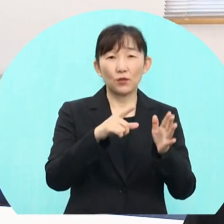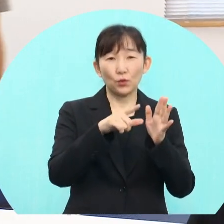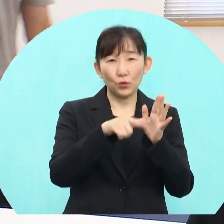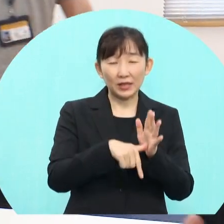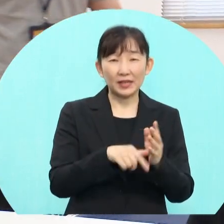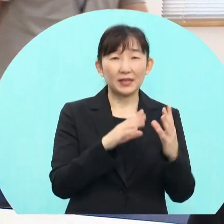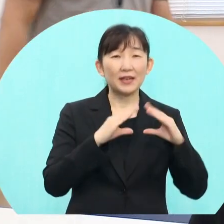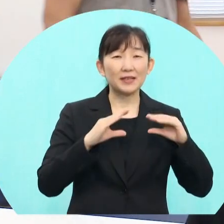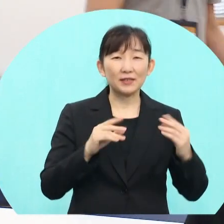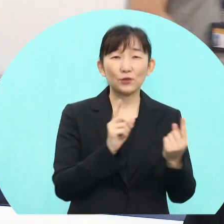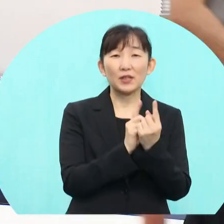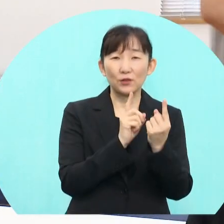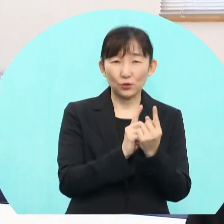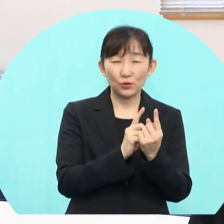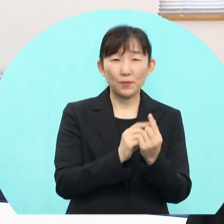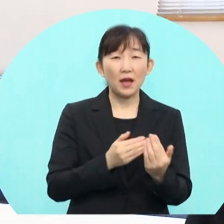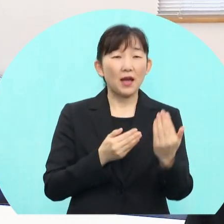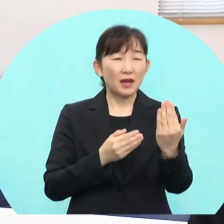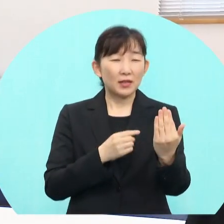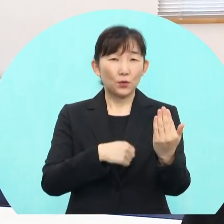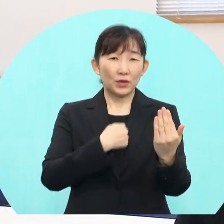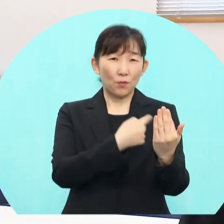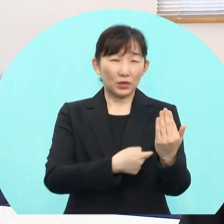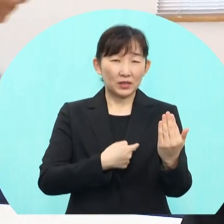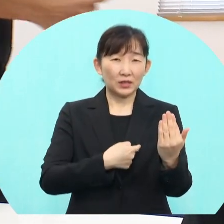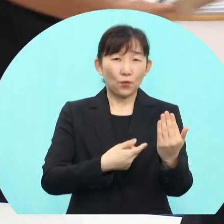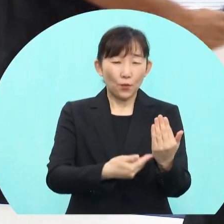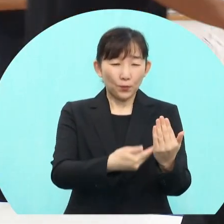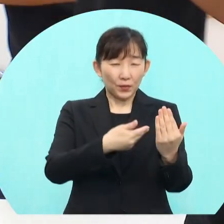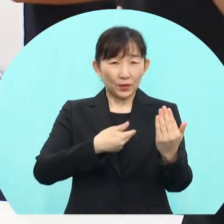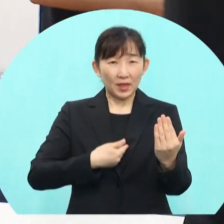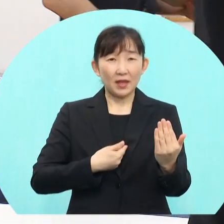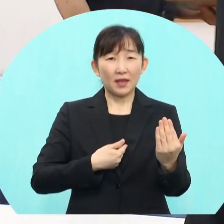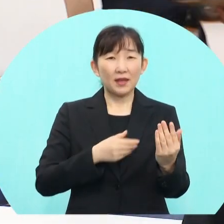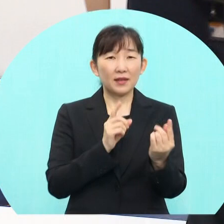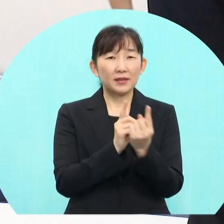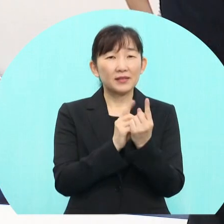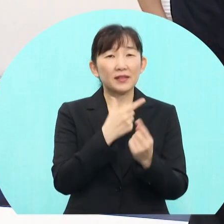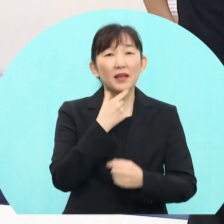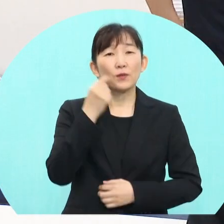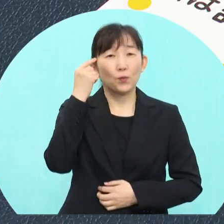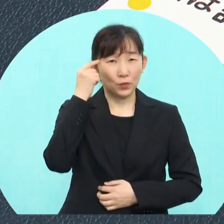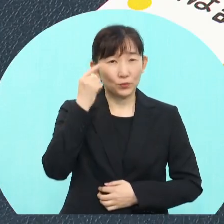あ、優しく接するというか、まあ、相手の気持ちを汲み取って接していければいいなと思ってます。